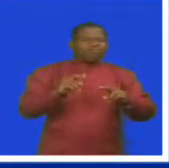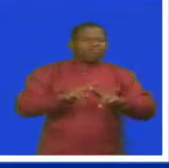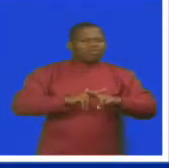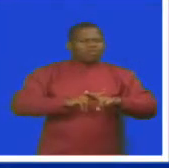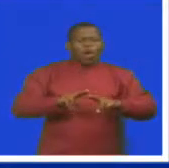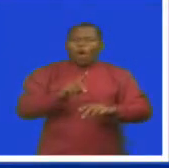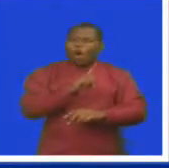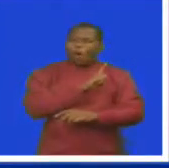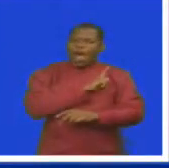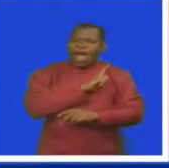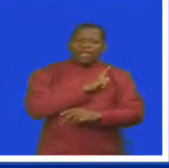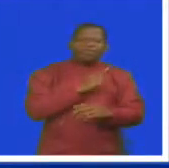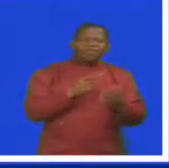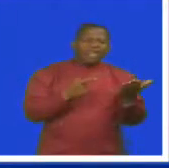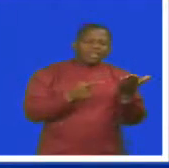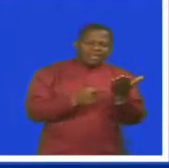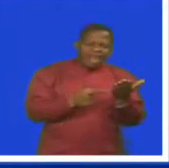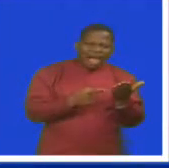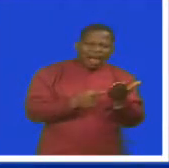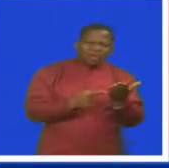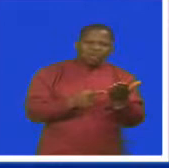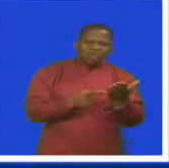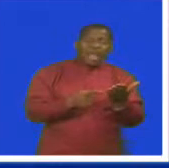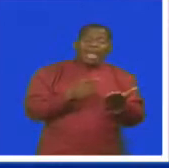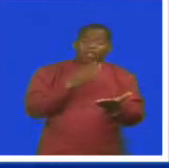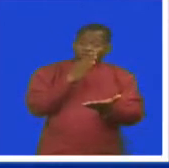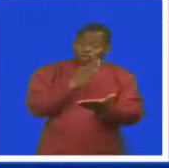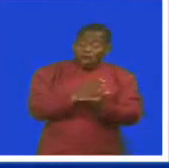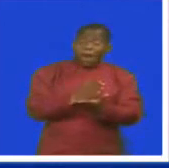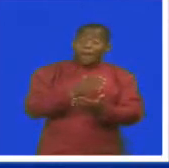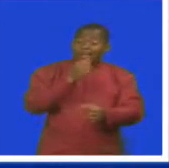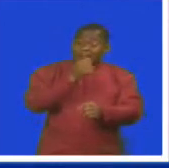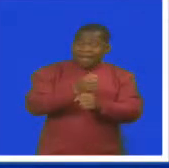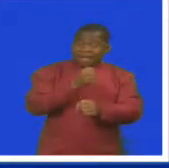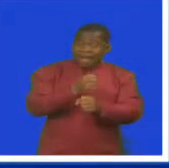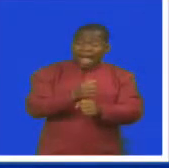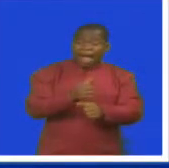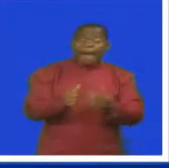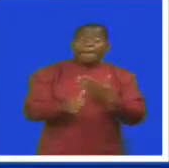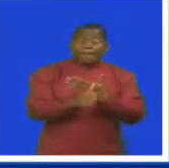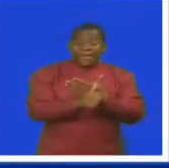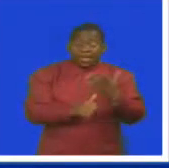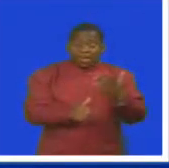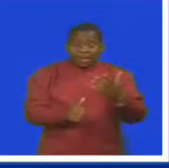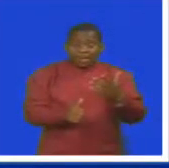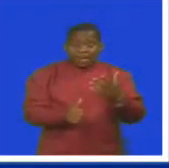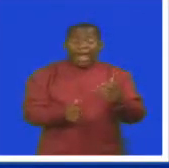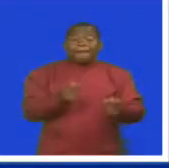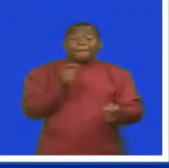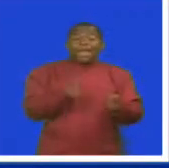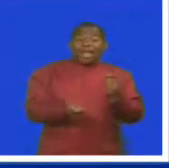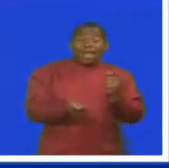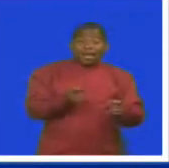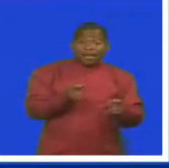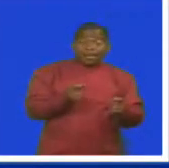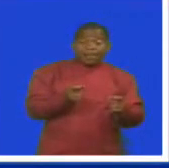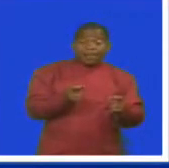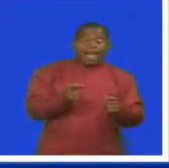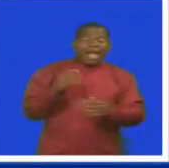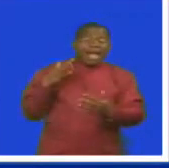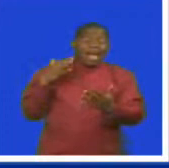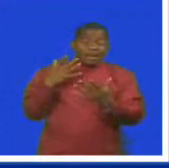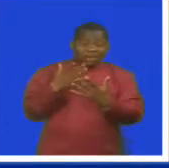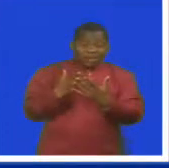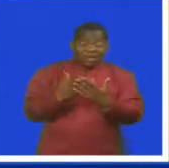amile emadolobha angakhona kusebenza kwase sekuyema ke kuthula ukuthi du sesithi kenyalo la sisele khona ngoba COVID ufuzele